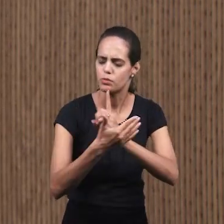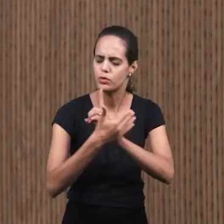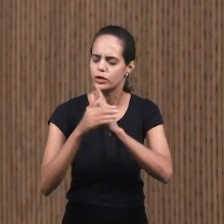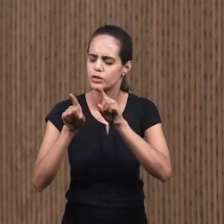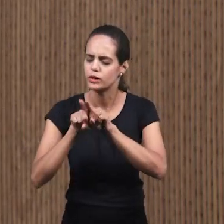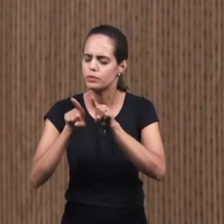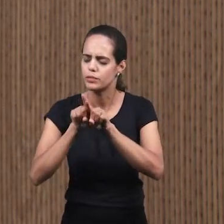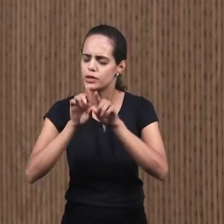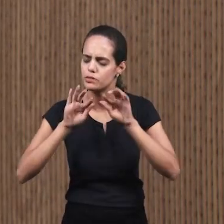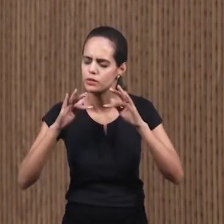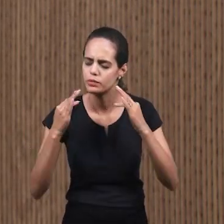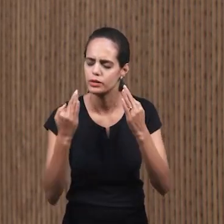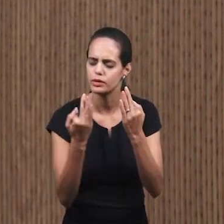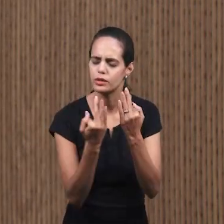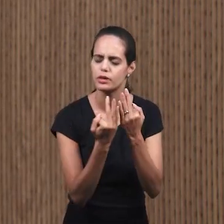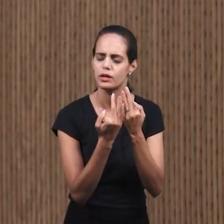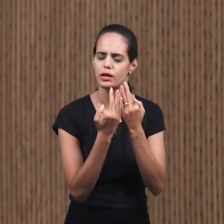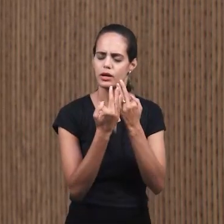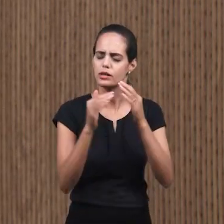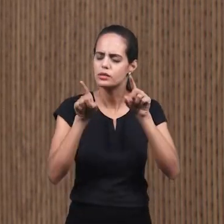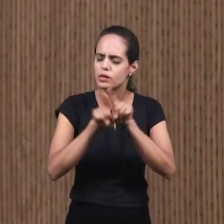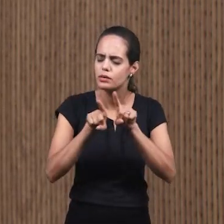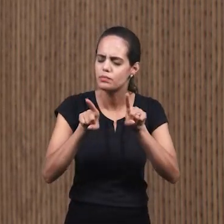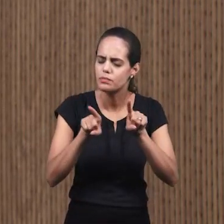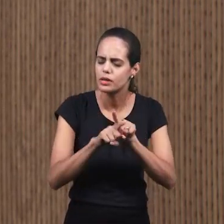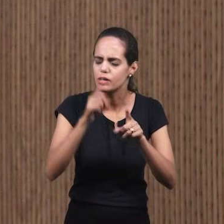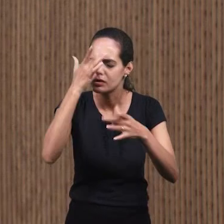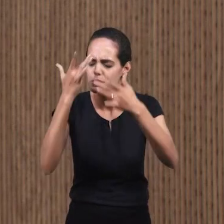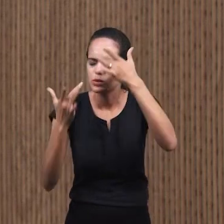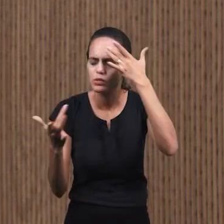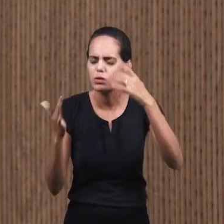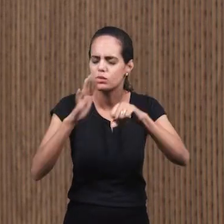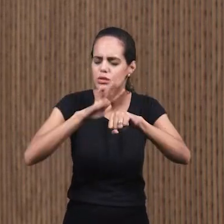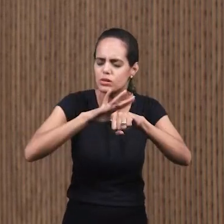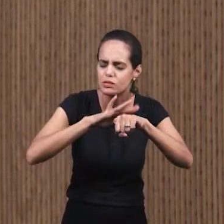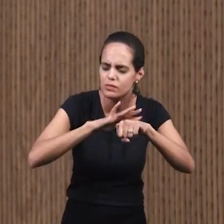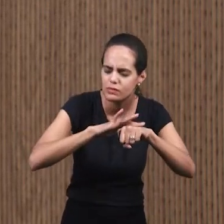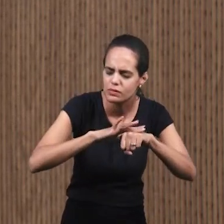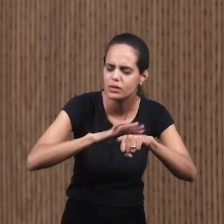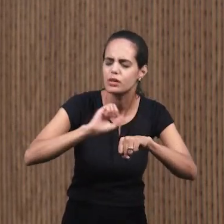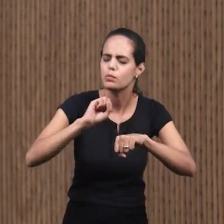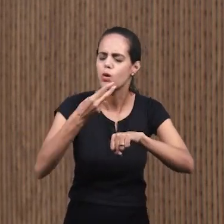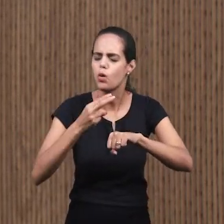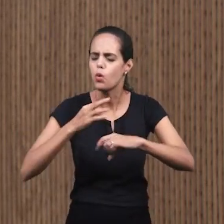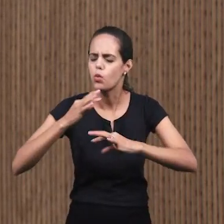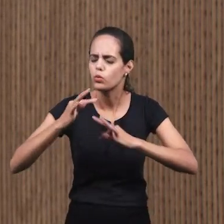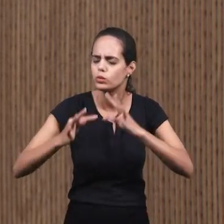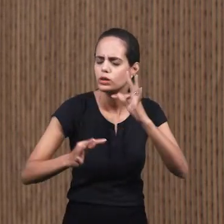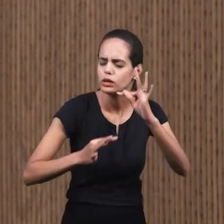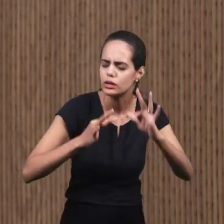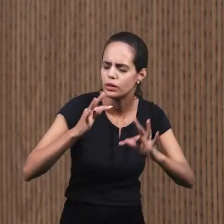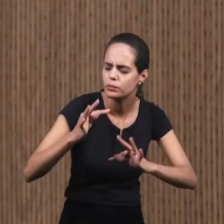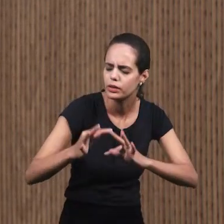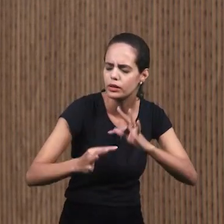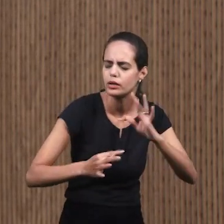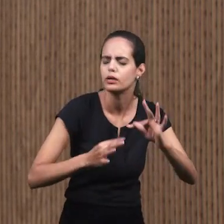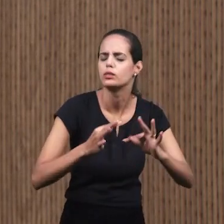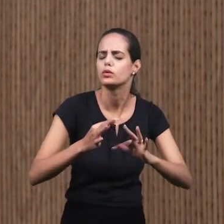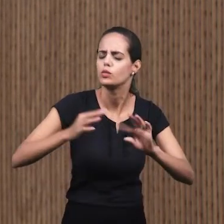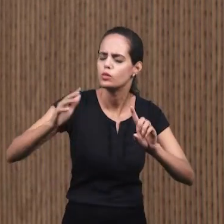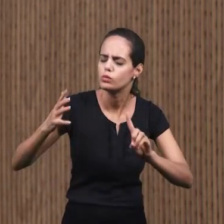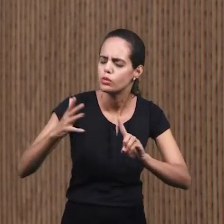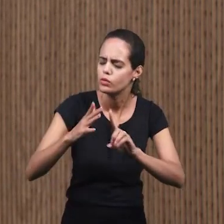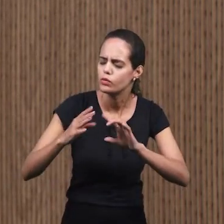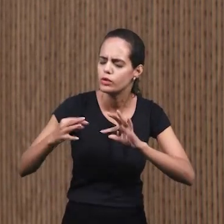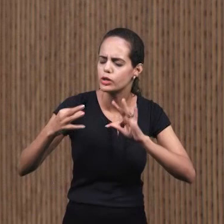Bénis aussi tous ceux qui sont malades ou sous traitement. Ouvre les portes, Seigneur, aussi, afin que cette